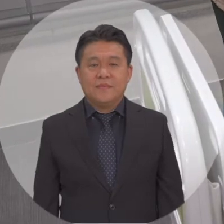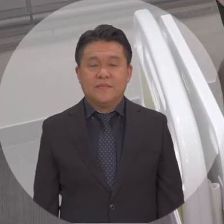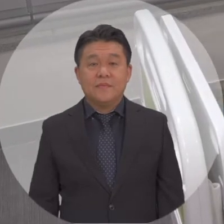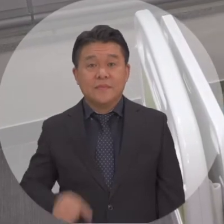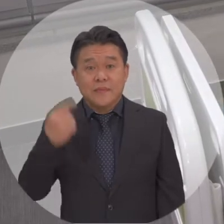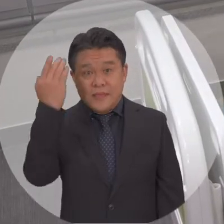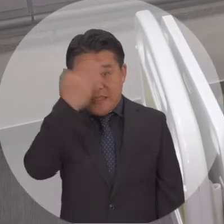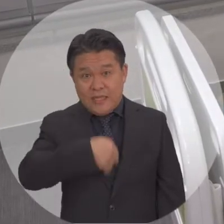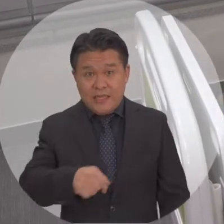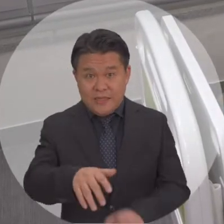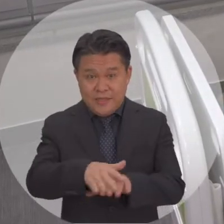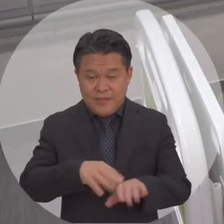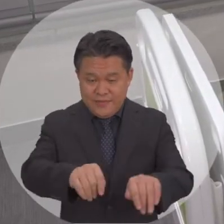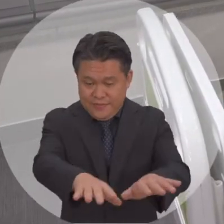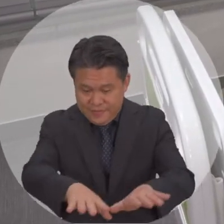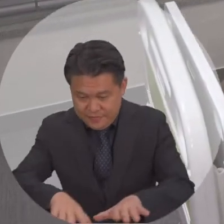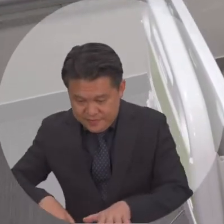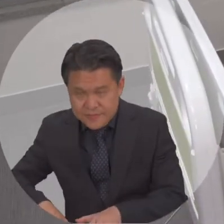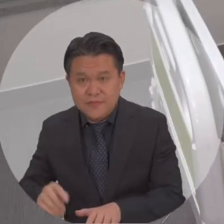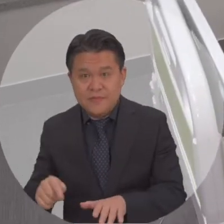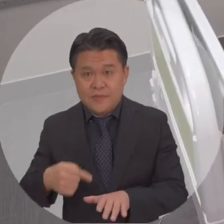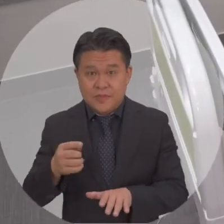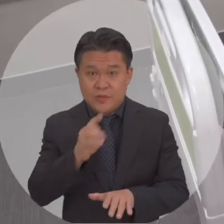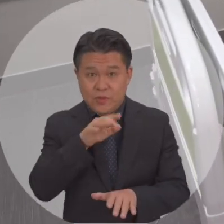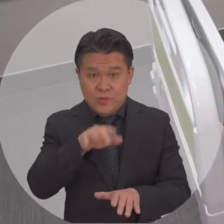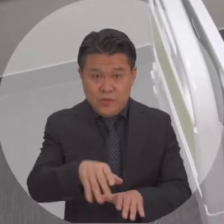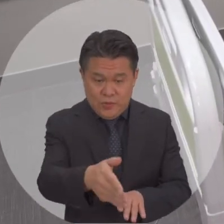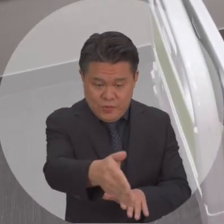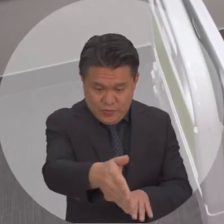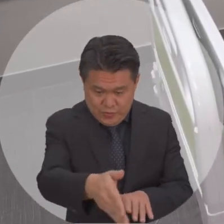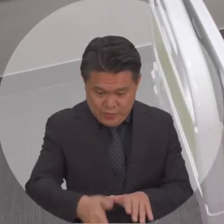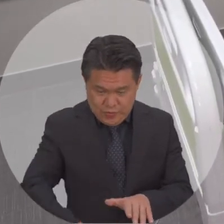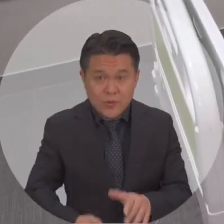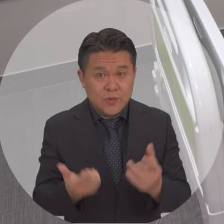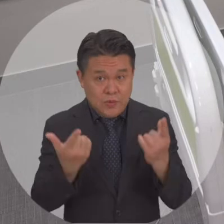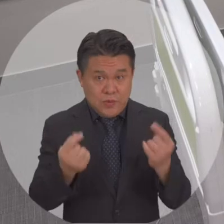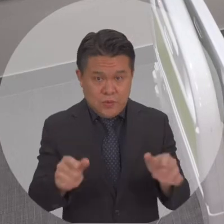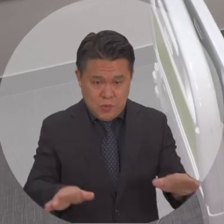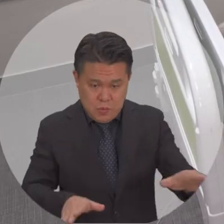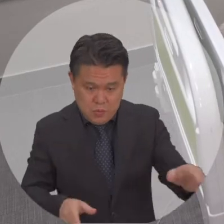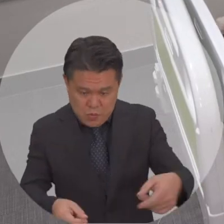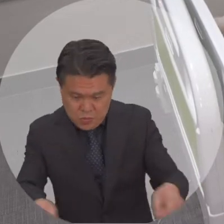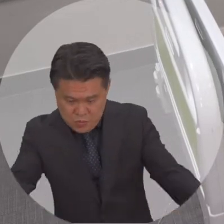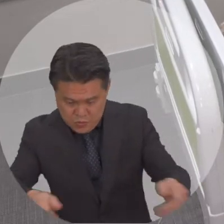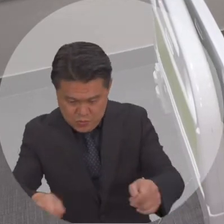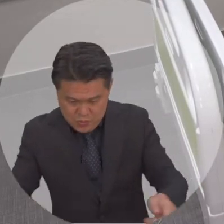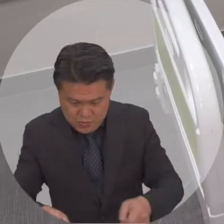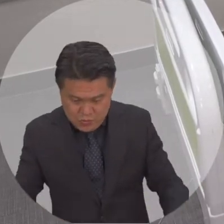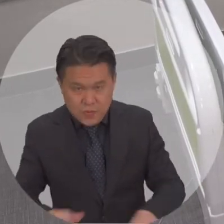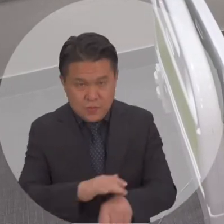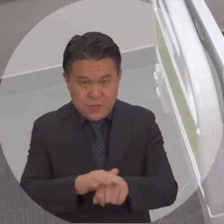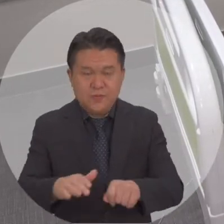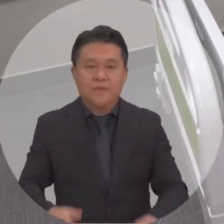깨끗한 시트를 깔고 시트에 가운데 선이 침대 중앙에 오도록 시트를 펼칩니다